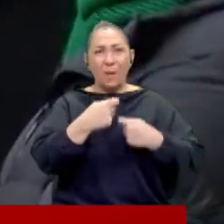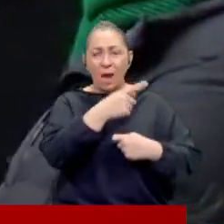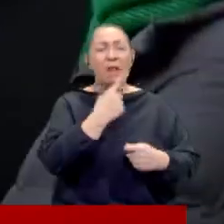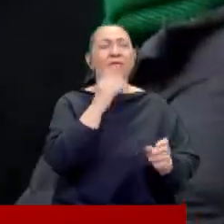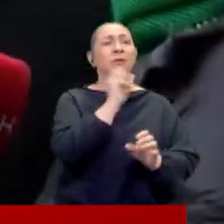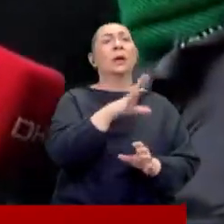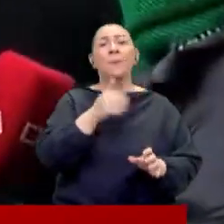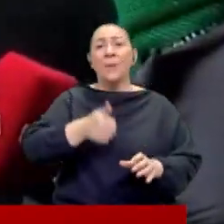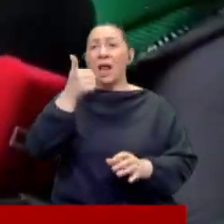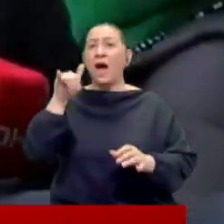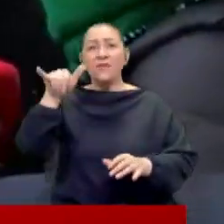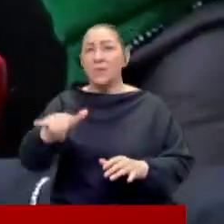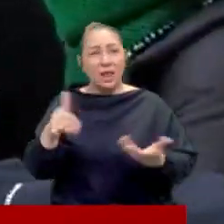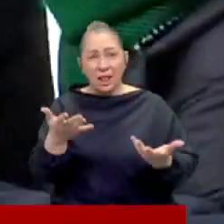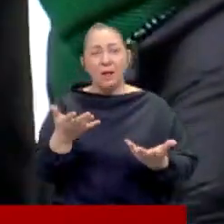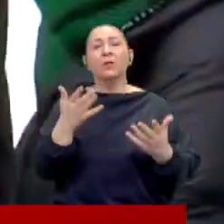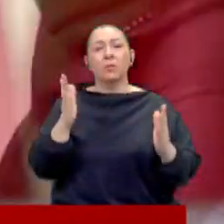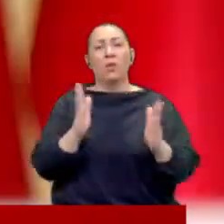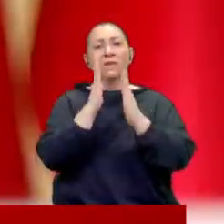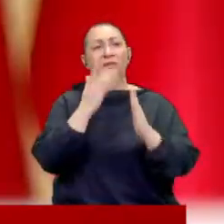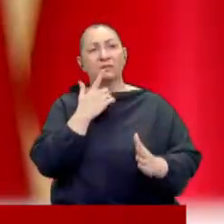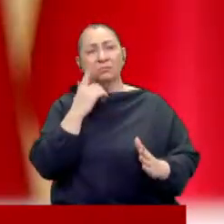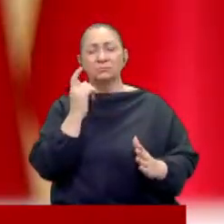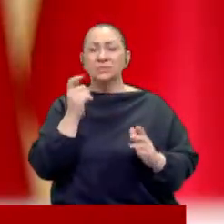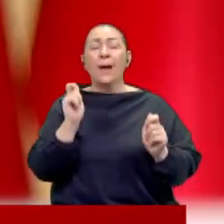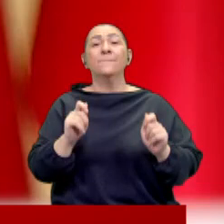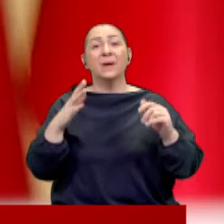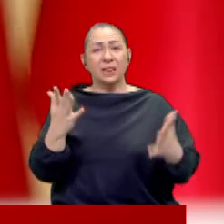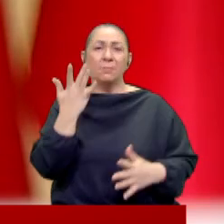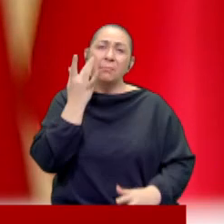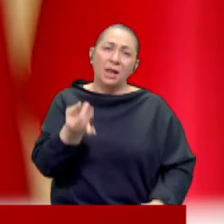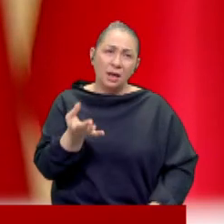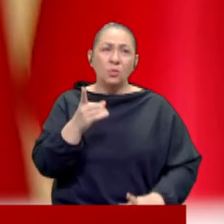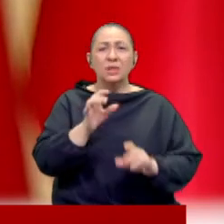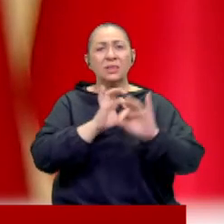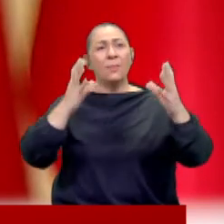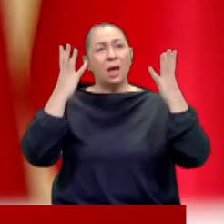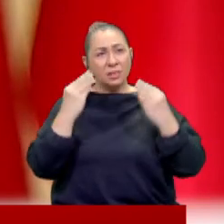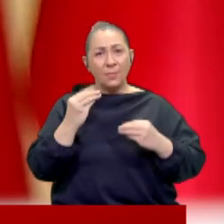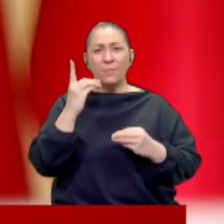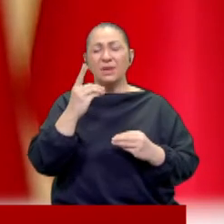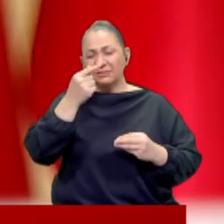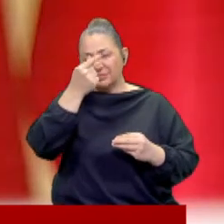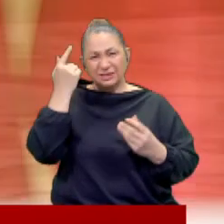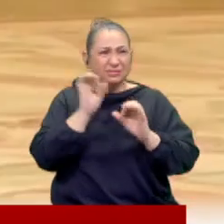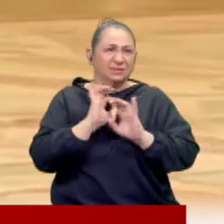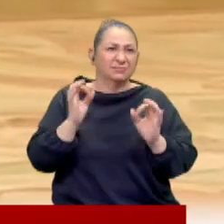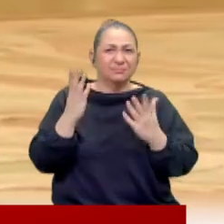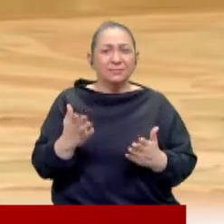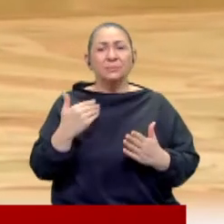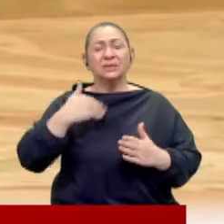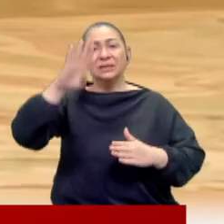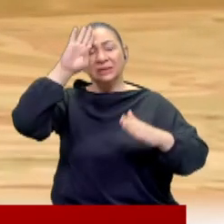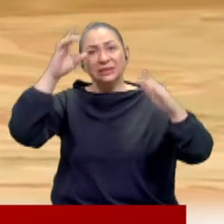havalimanı ile bildiğine de muhalefetin tepkisini çekti yapmayanlar belli bu tam anlamıyla bir başıyla sessizliktir